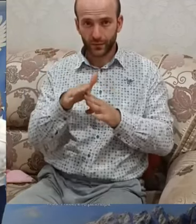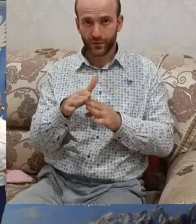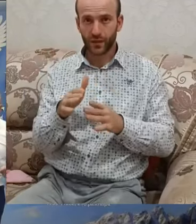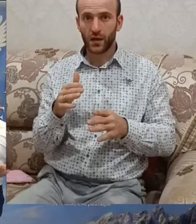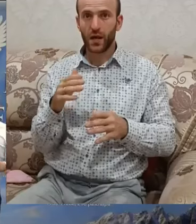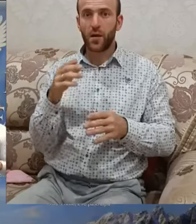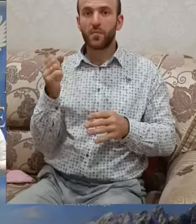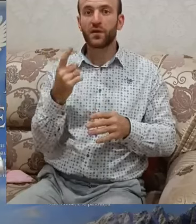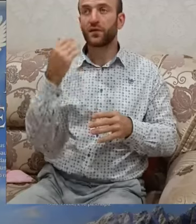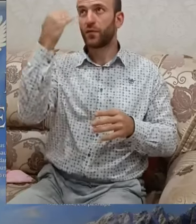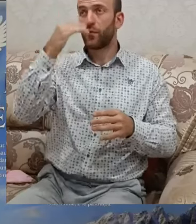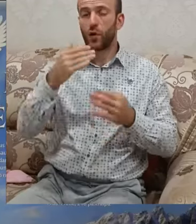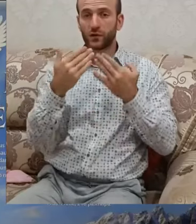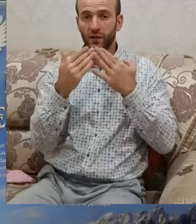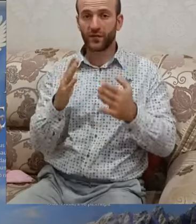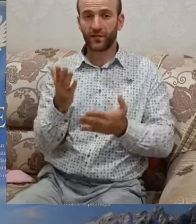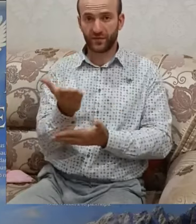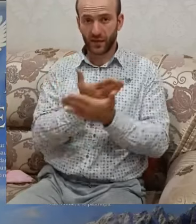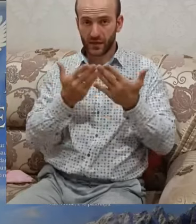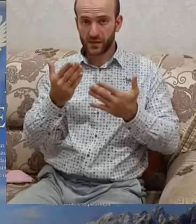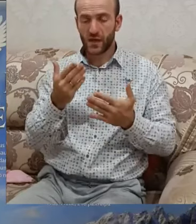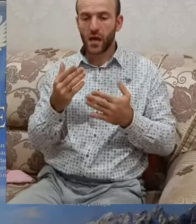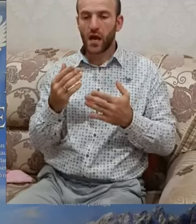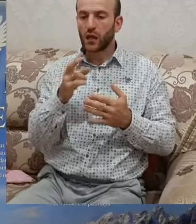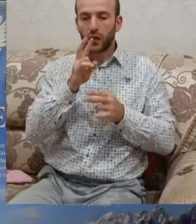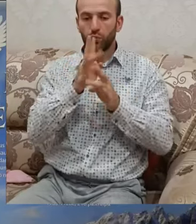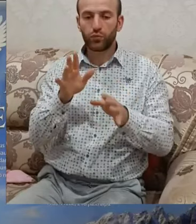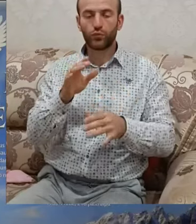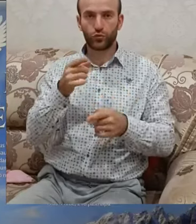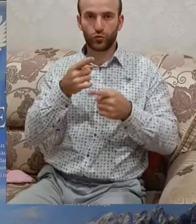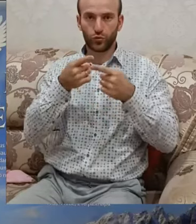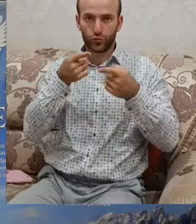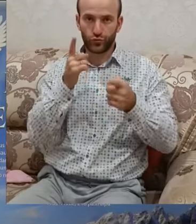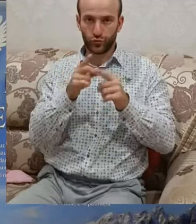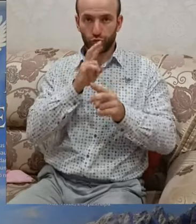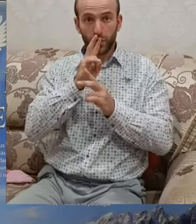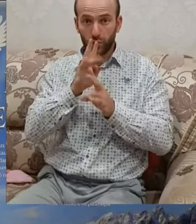его откровения в нас. Nebus tobulumo. Не будет совершенства.